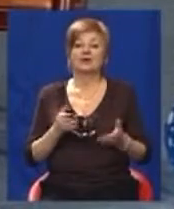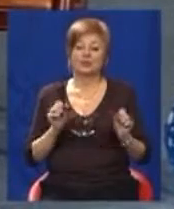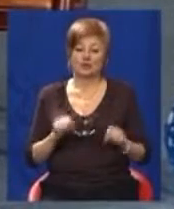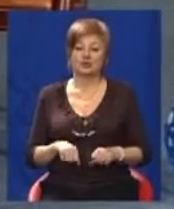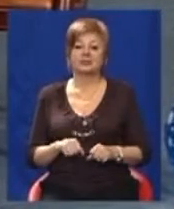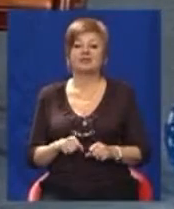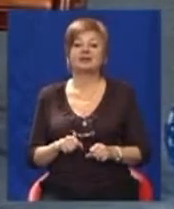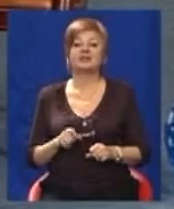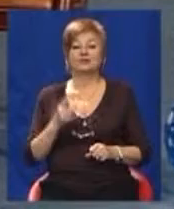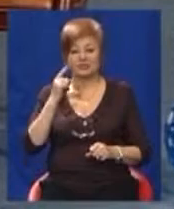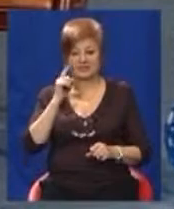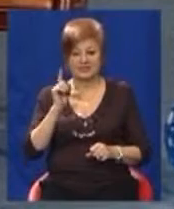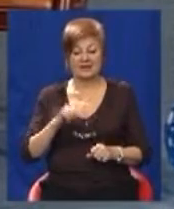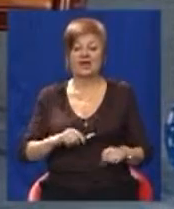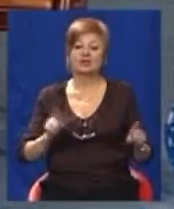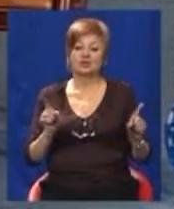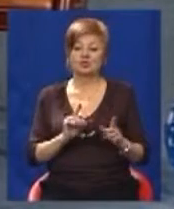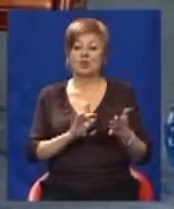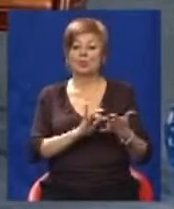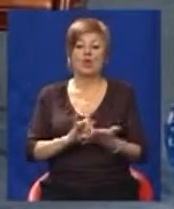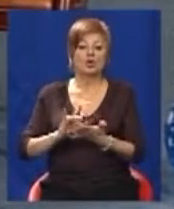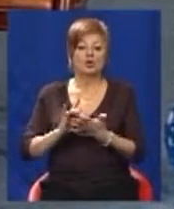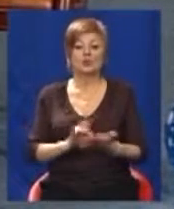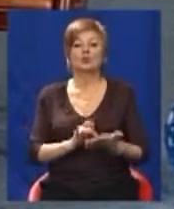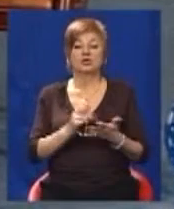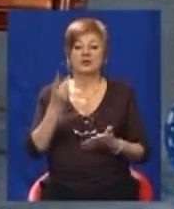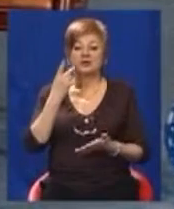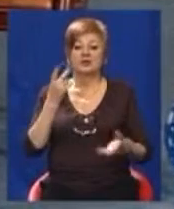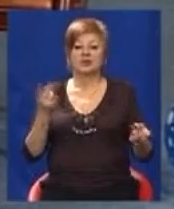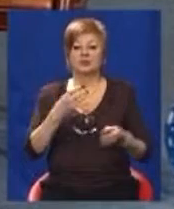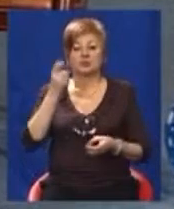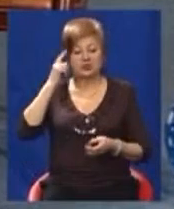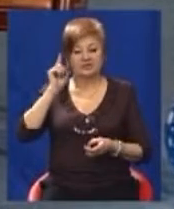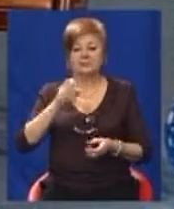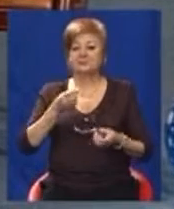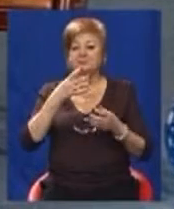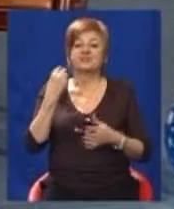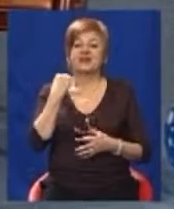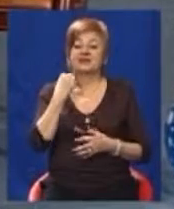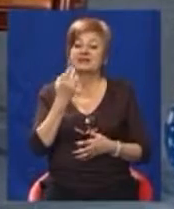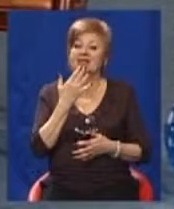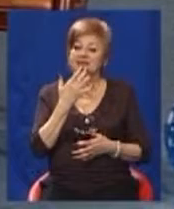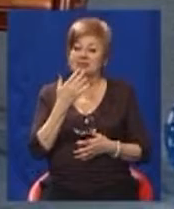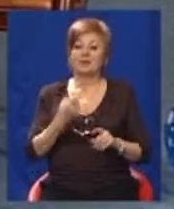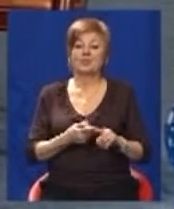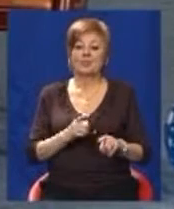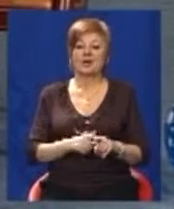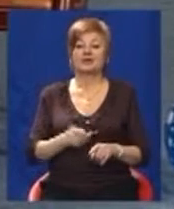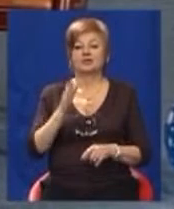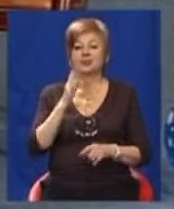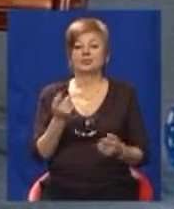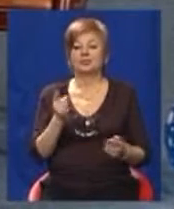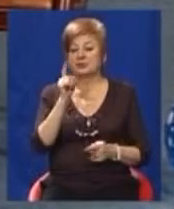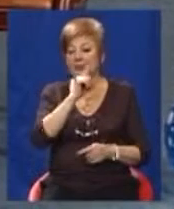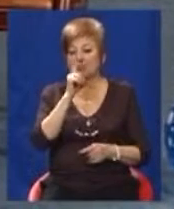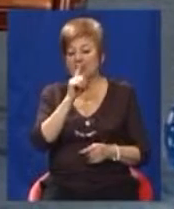Можна? Ну, ти ж знаєш, так, що подорожувати, звичайно, треба знати добре англійську мову. Тож, це тобі буде таким